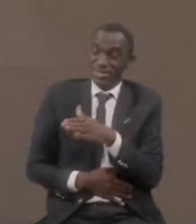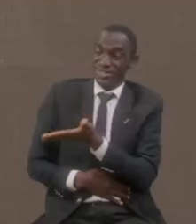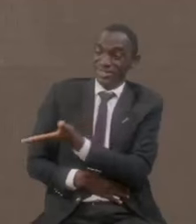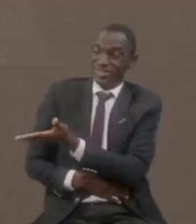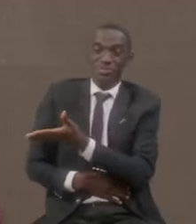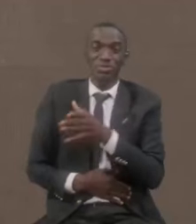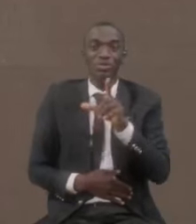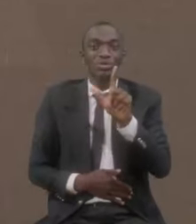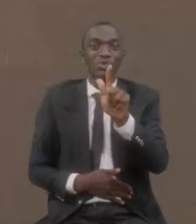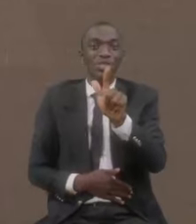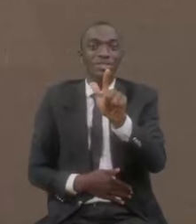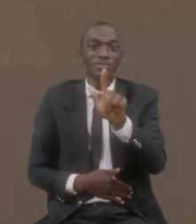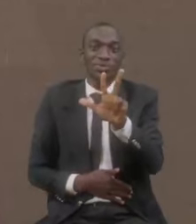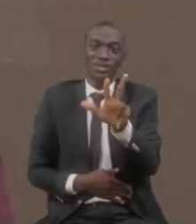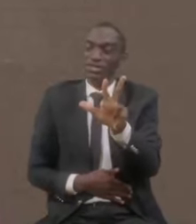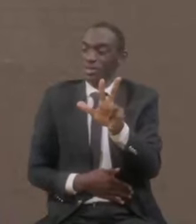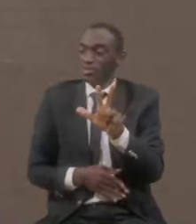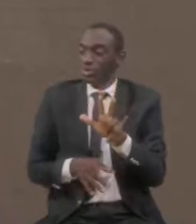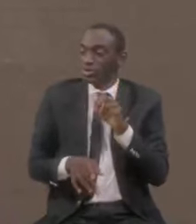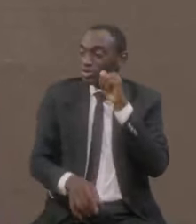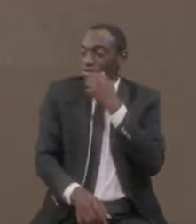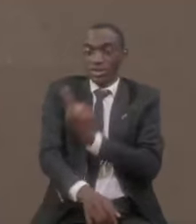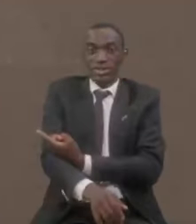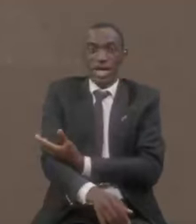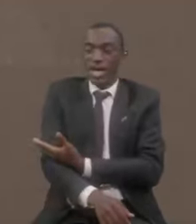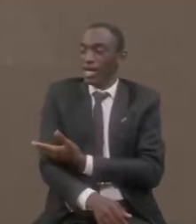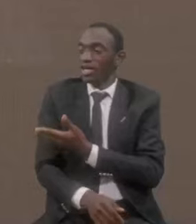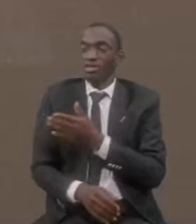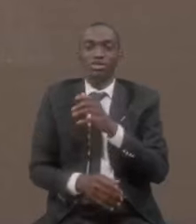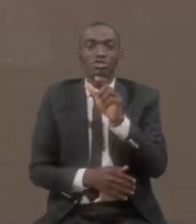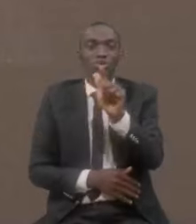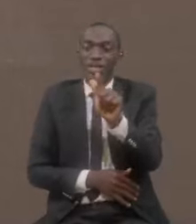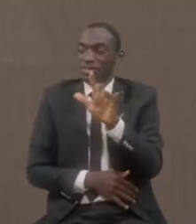23 ans. Fille, 25 ans.